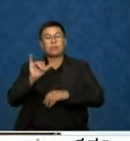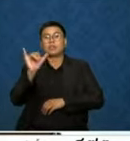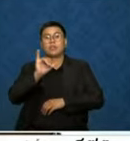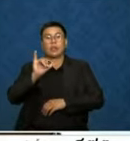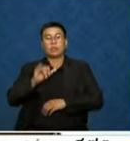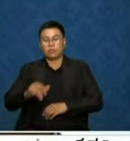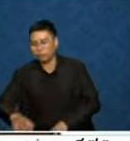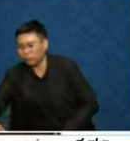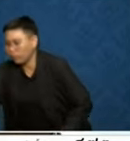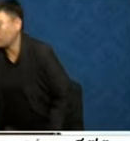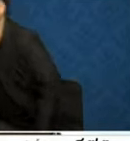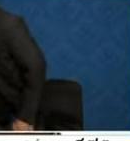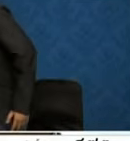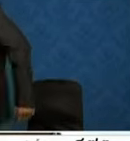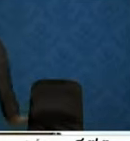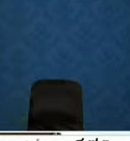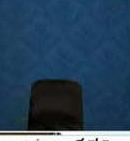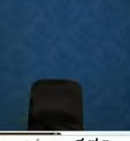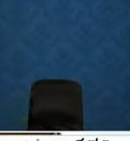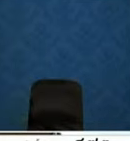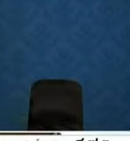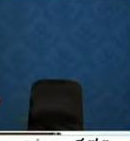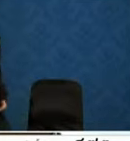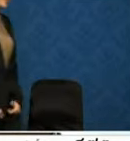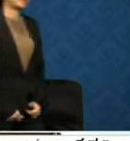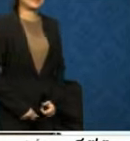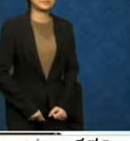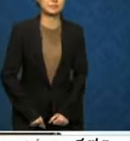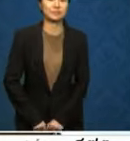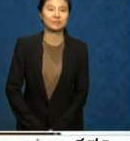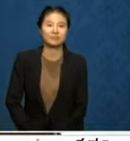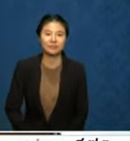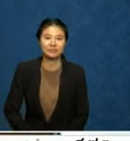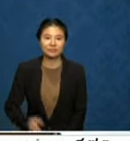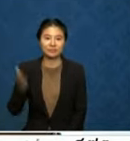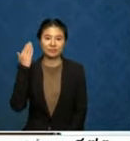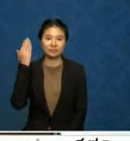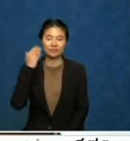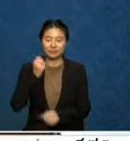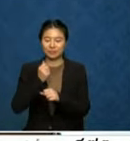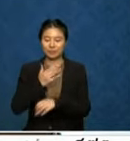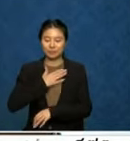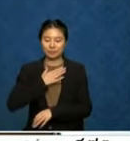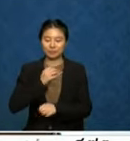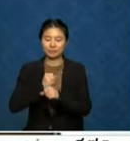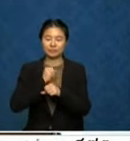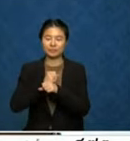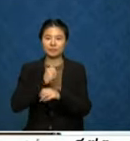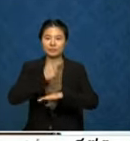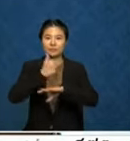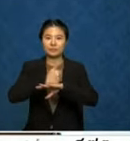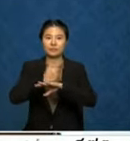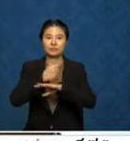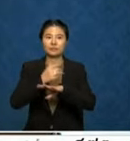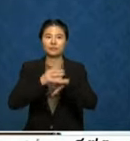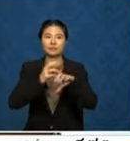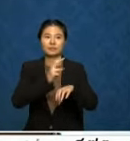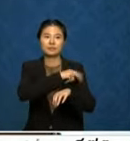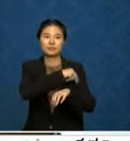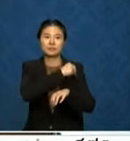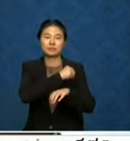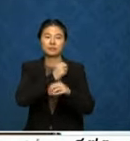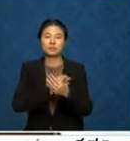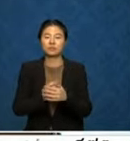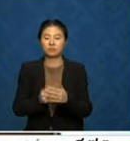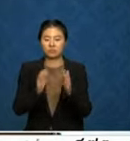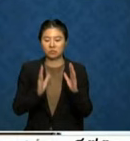ครับสมัยผมเองรับราชการเป็นผู้อำนวยการโรงพยาบาลนะครับเคยมีลูกน้องสองคนครับลา